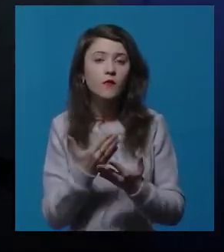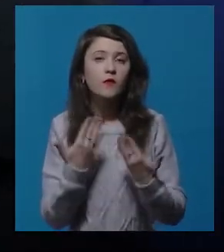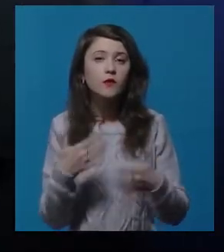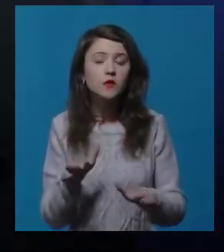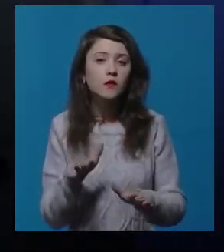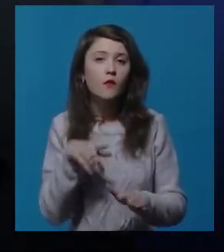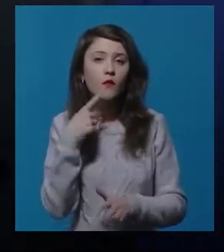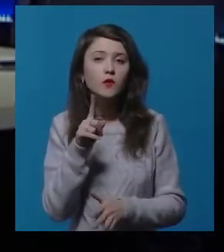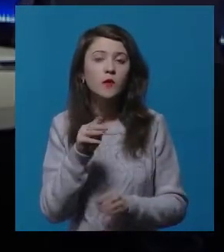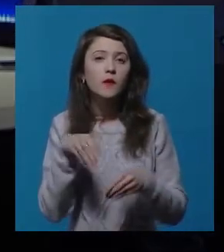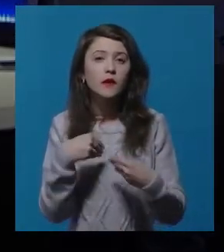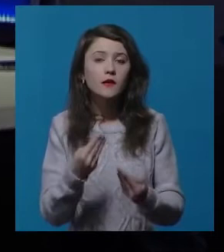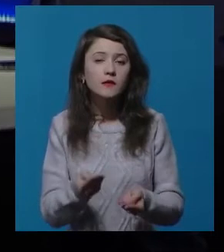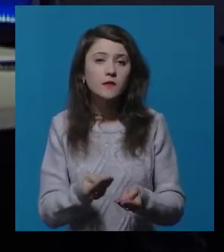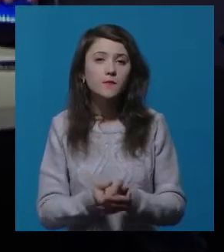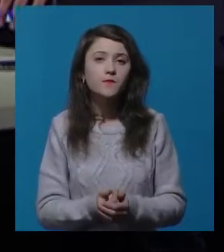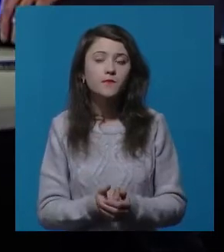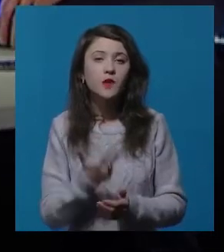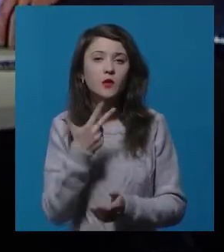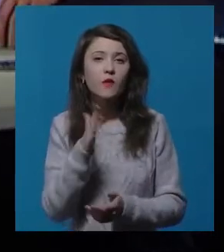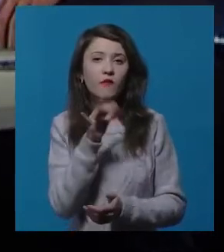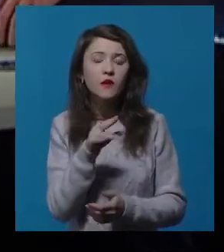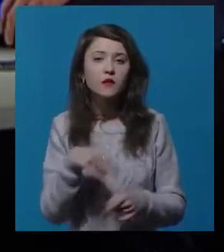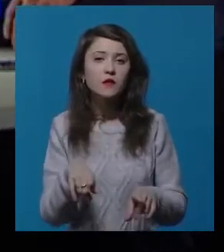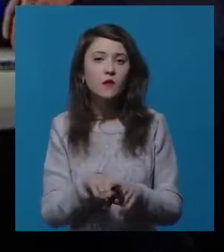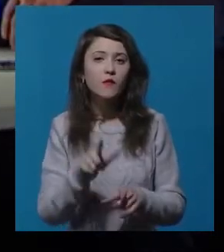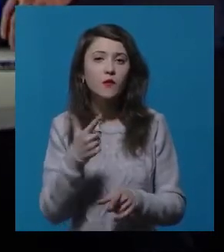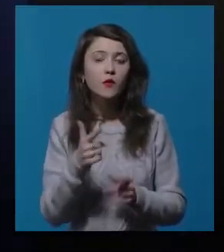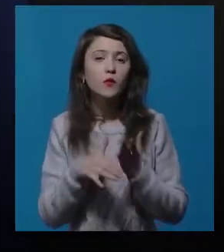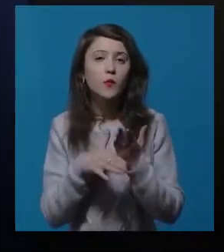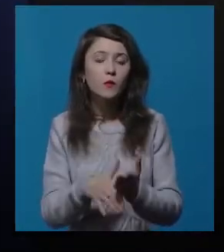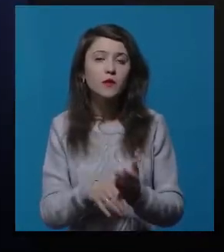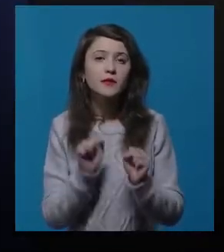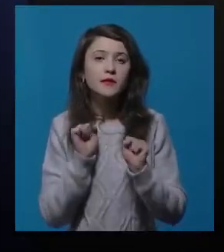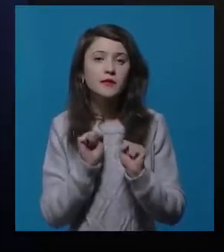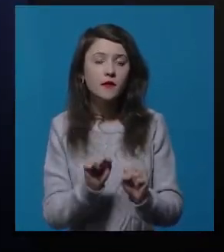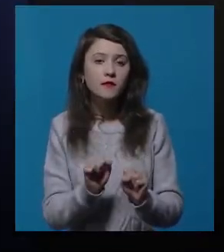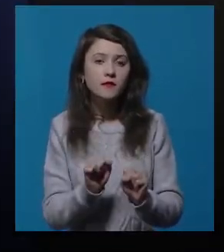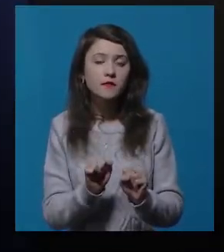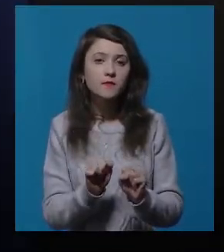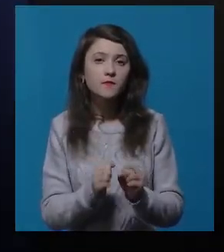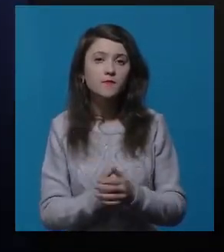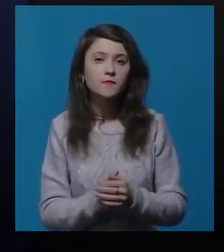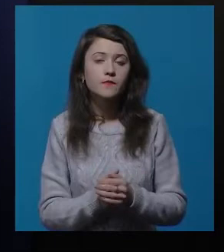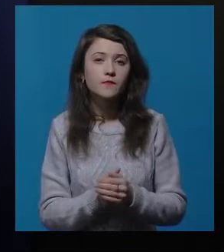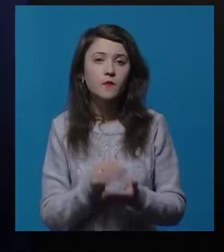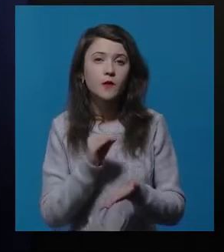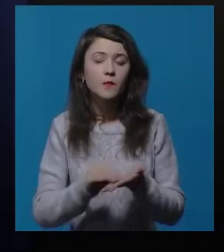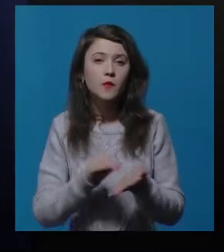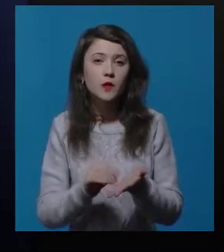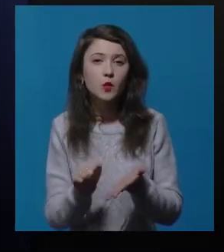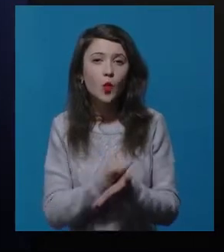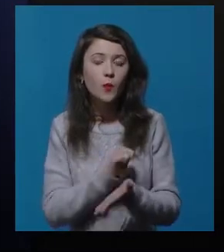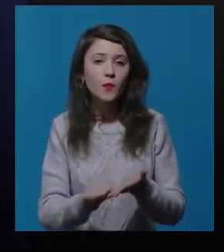передбачає надання трьох видів такої вторинної правової допомоги. Захист, складання процесуальних документів